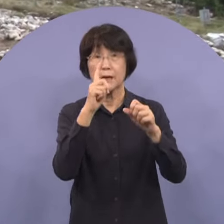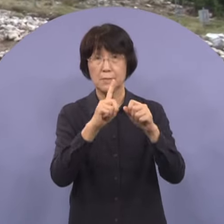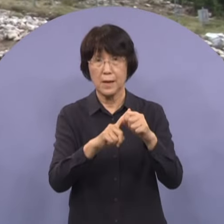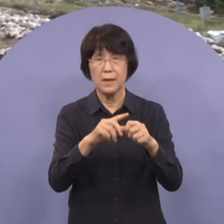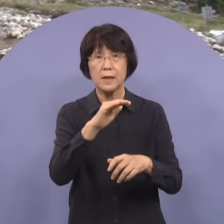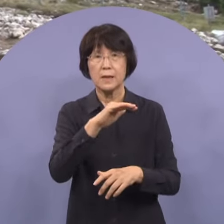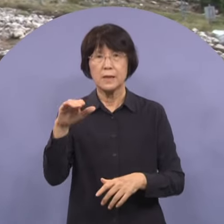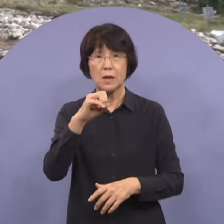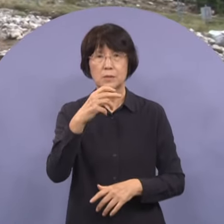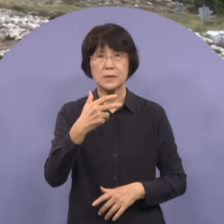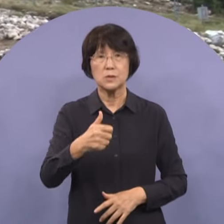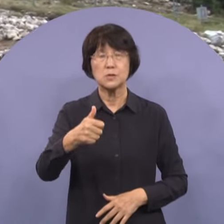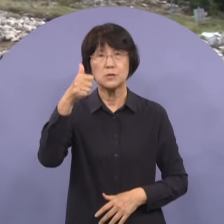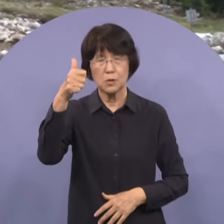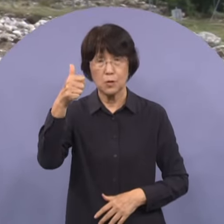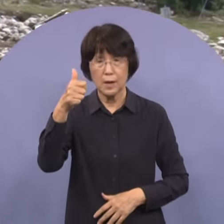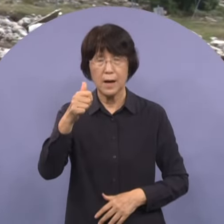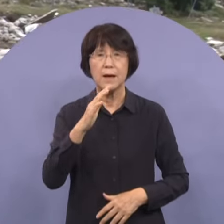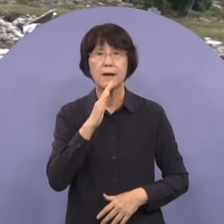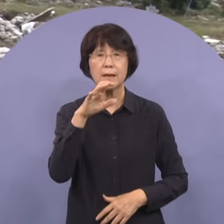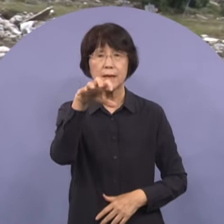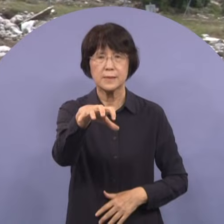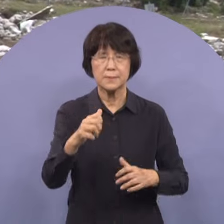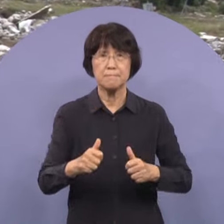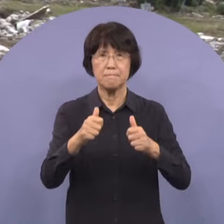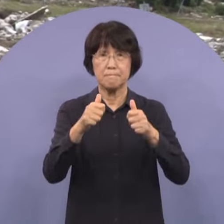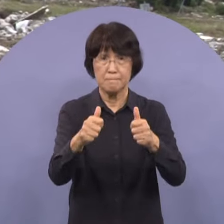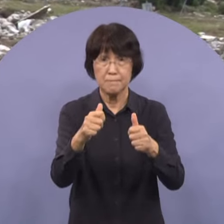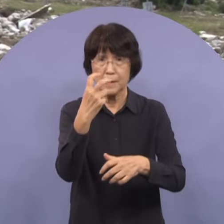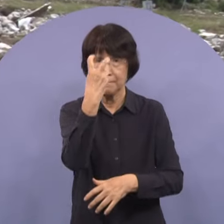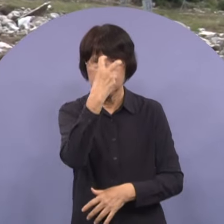平尾市長が現地を視察しました。